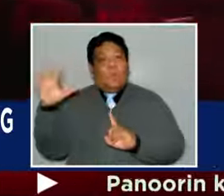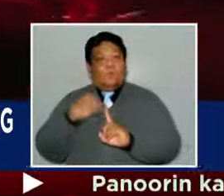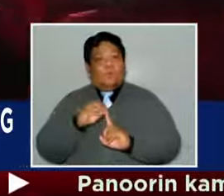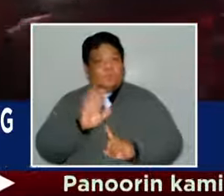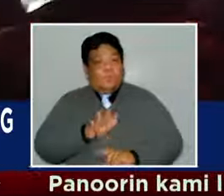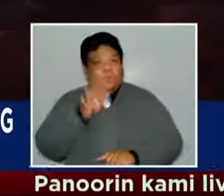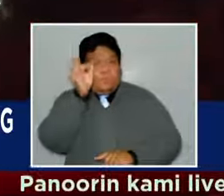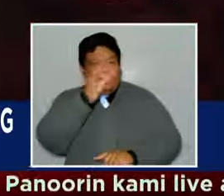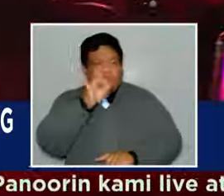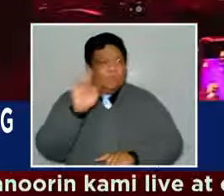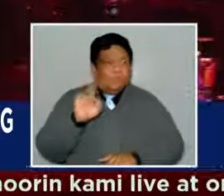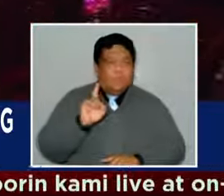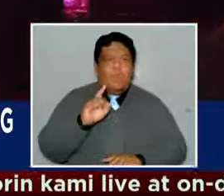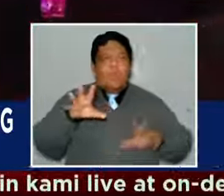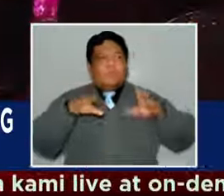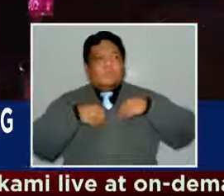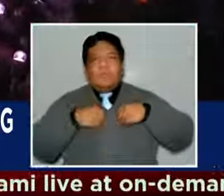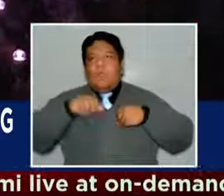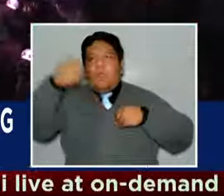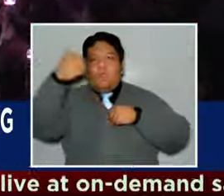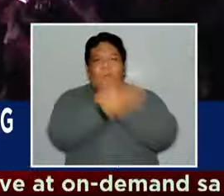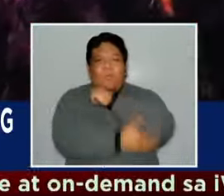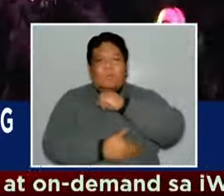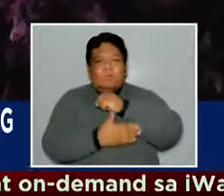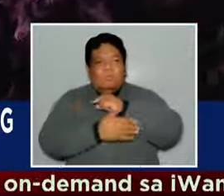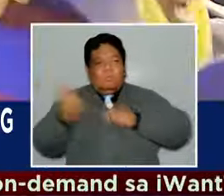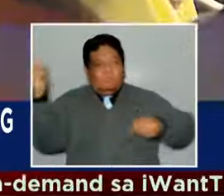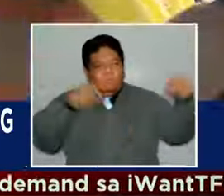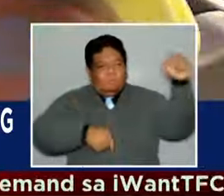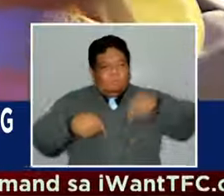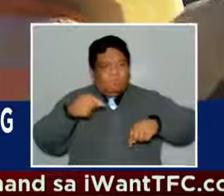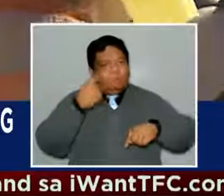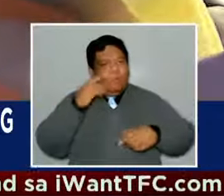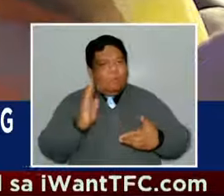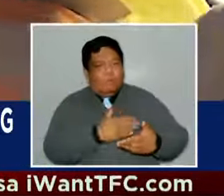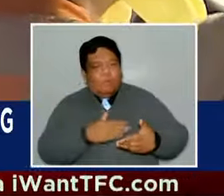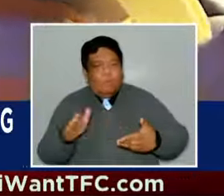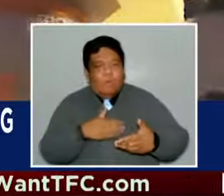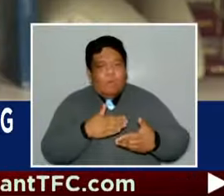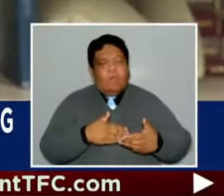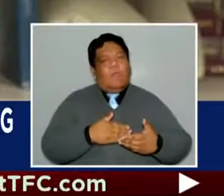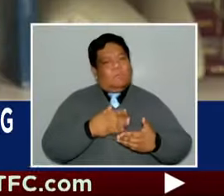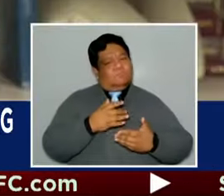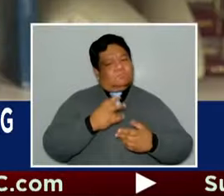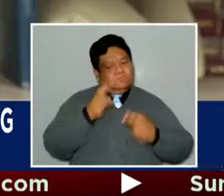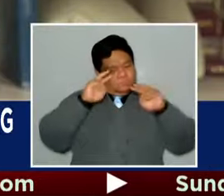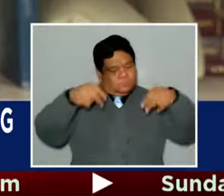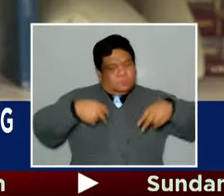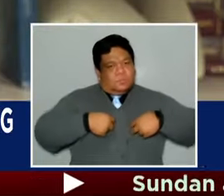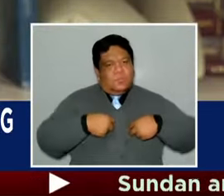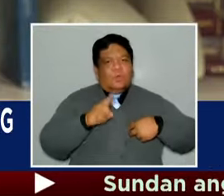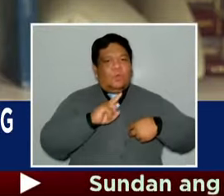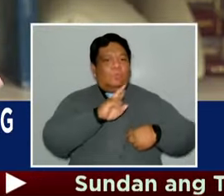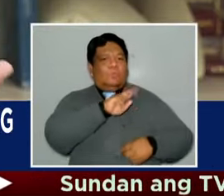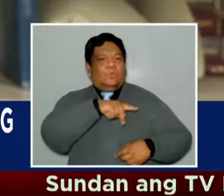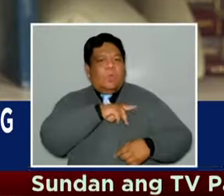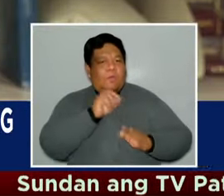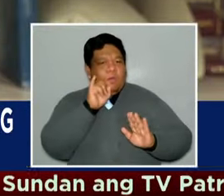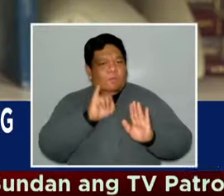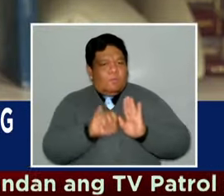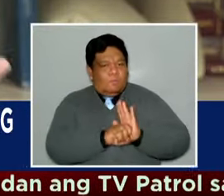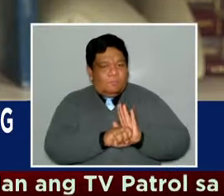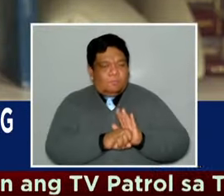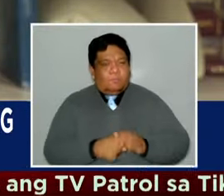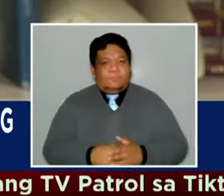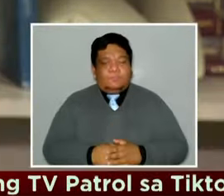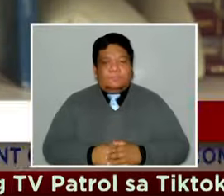international artists at pag-unawa sa epekto ng isang personalidad sa buhay ng tao. The intention of the course is to use Taylor Swift, no,